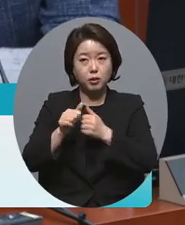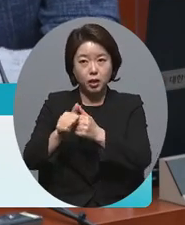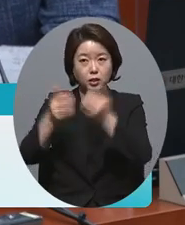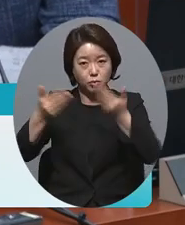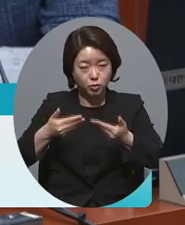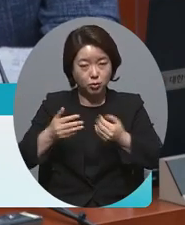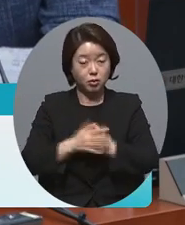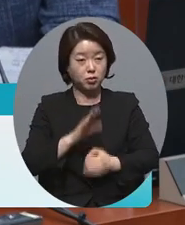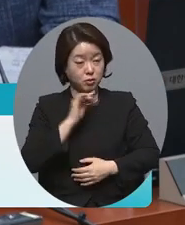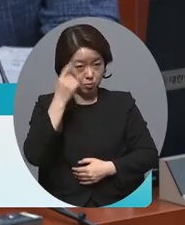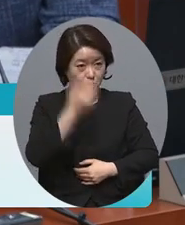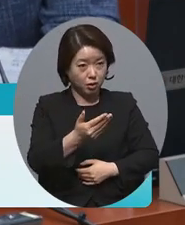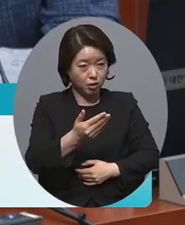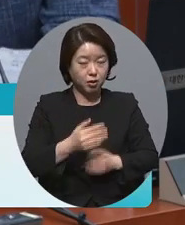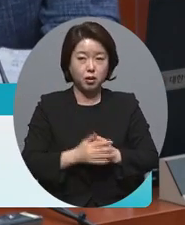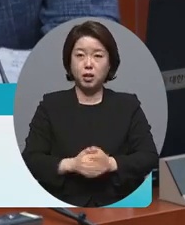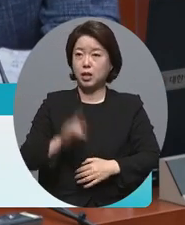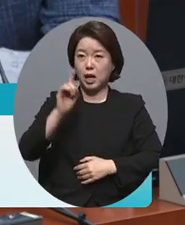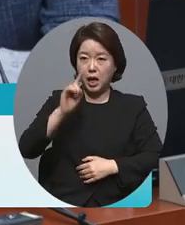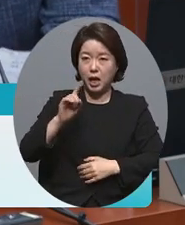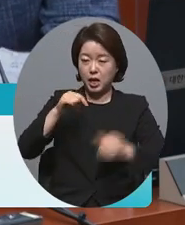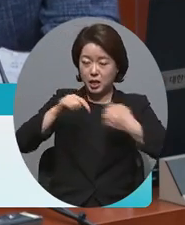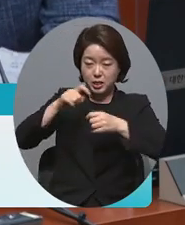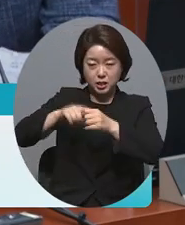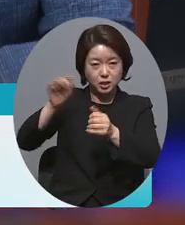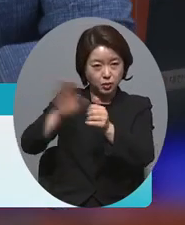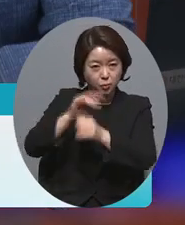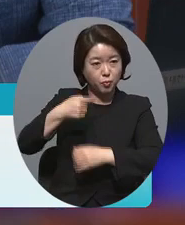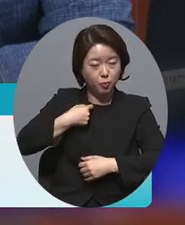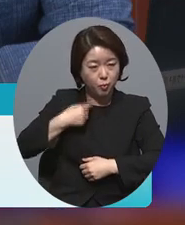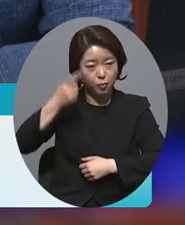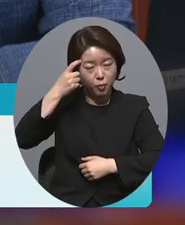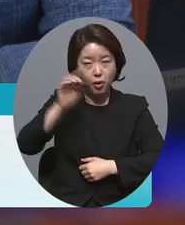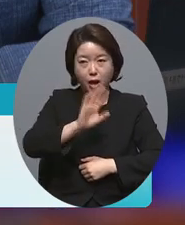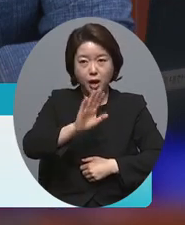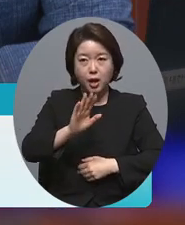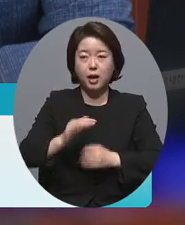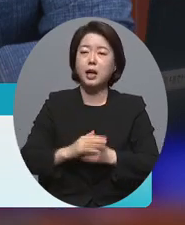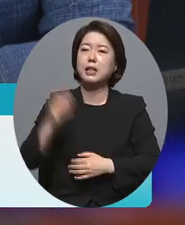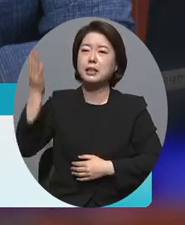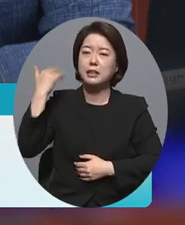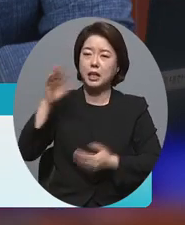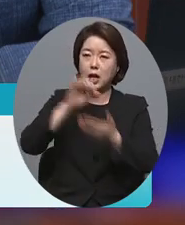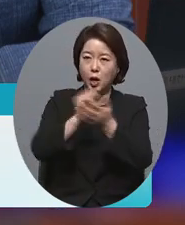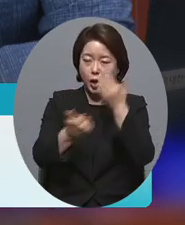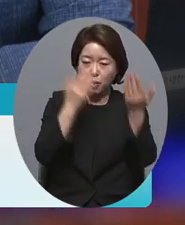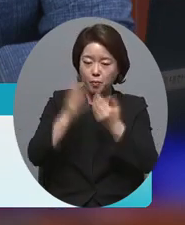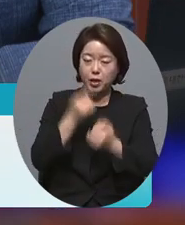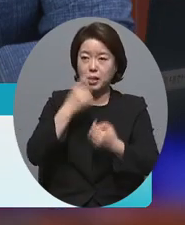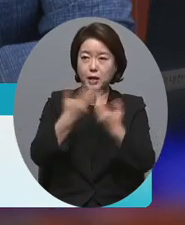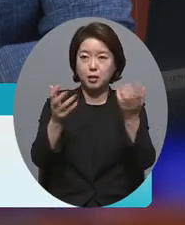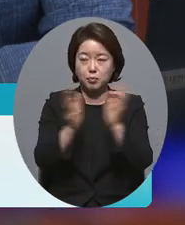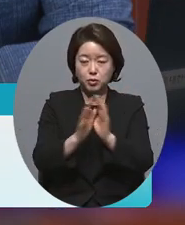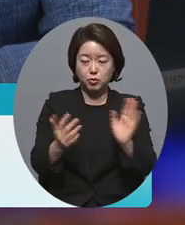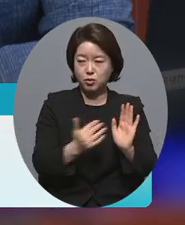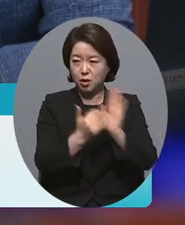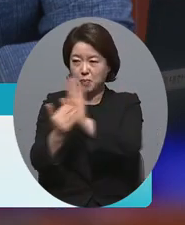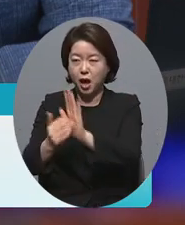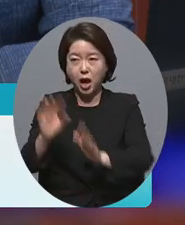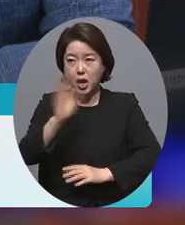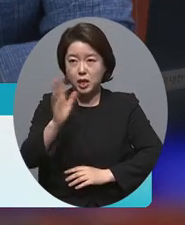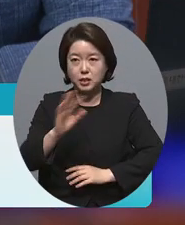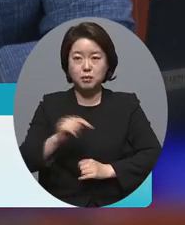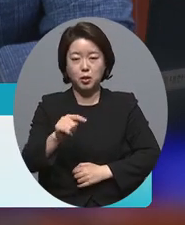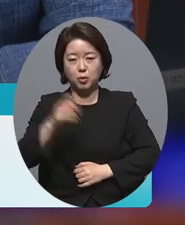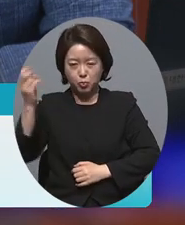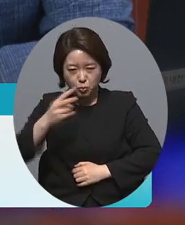과연 그렇습니까? 그렇습니다. 일체의 정치적 고려는 없는 것입니까? 그렇습니다. 지난번 압수수색을 민주당이 그렇게 몸으로 막지 않았으면 있지 않았을 것입니다. 그건